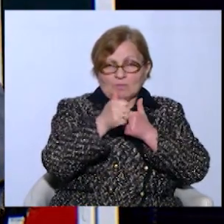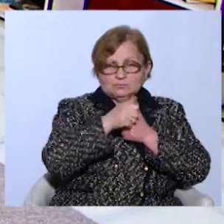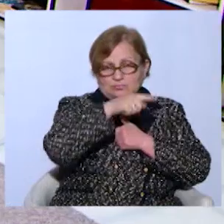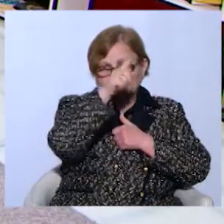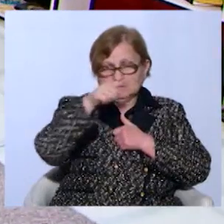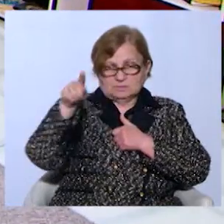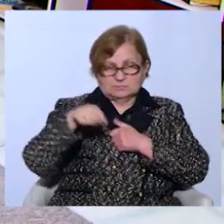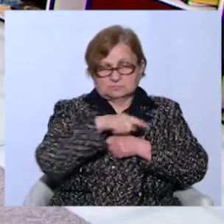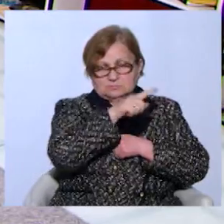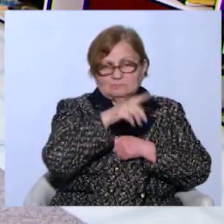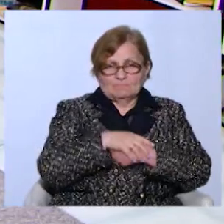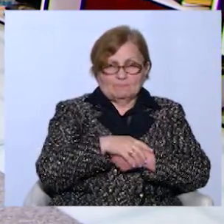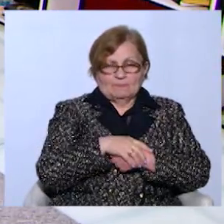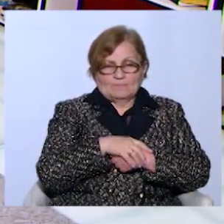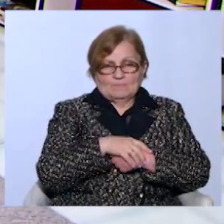ეს ქვეყნებია: